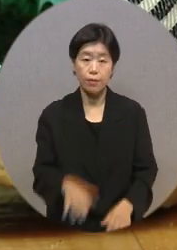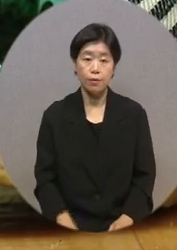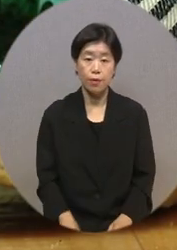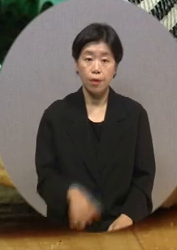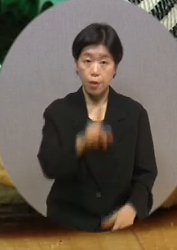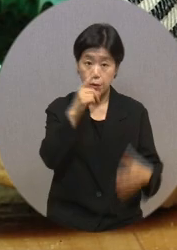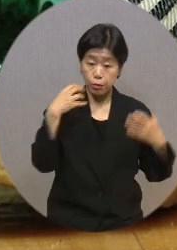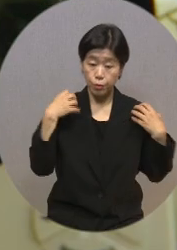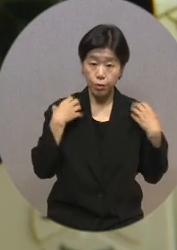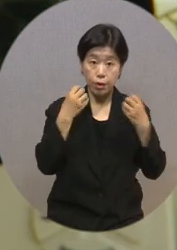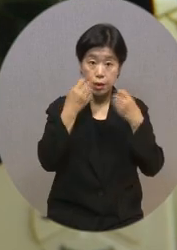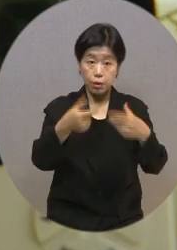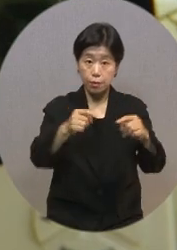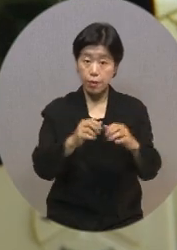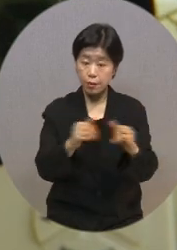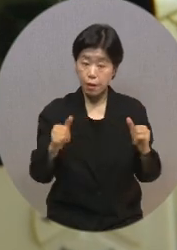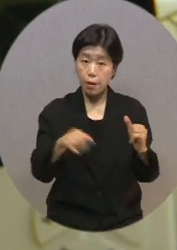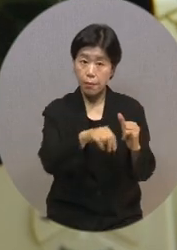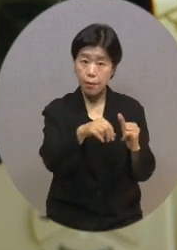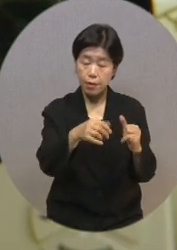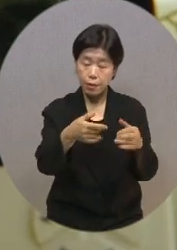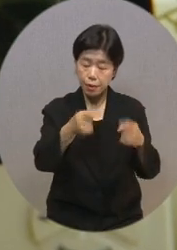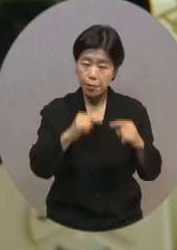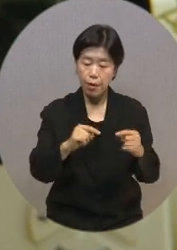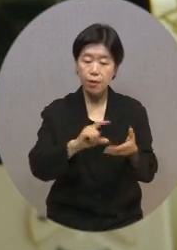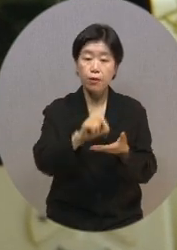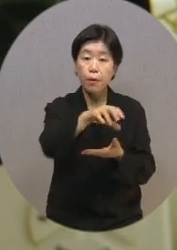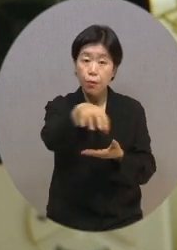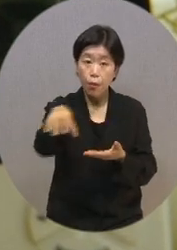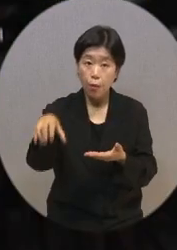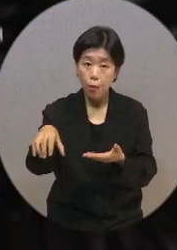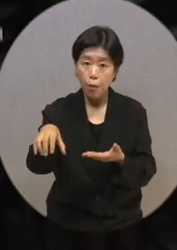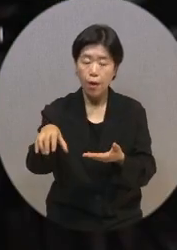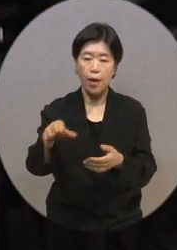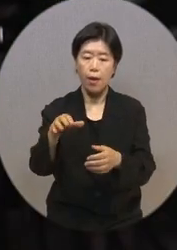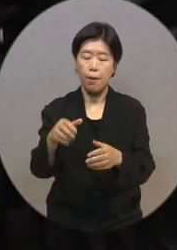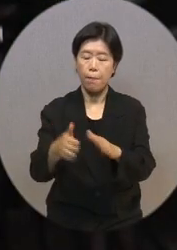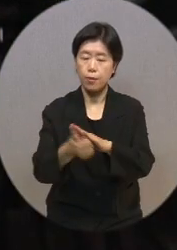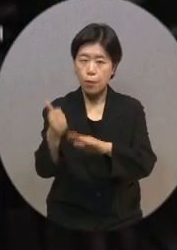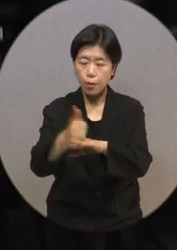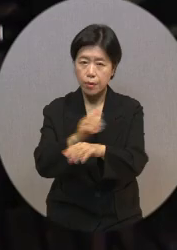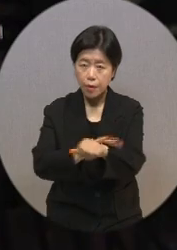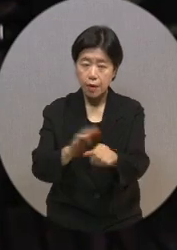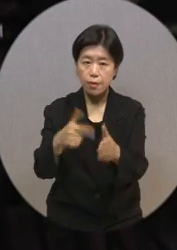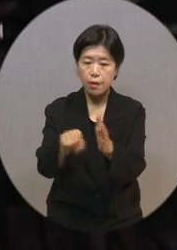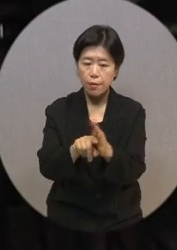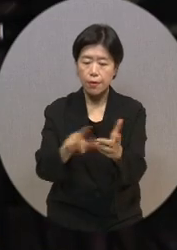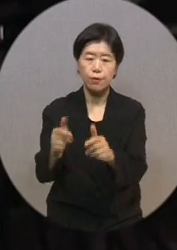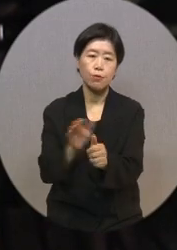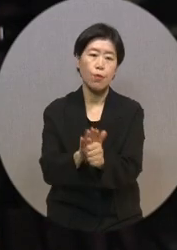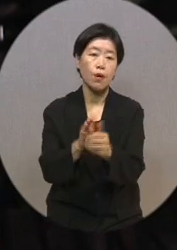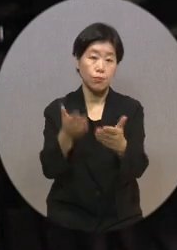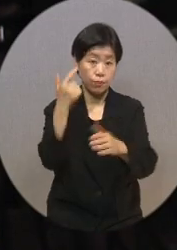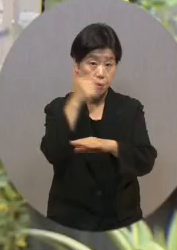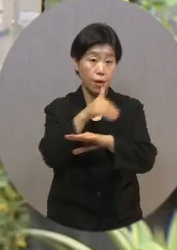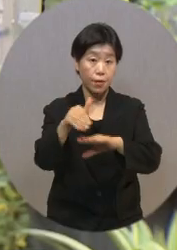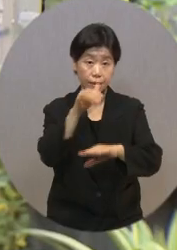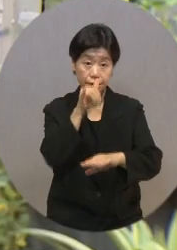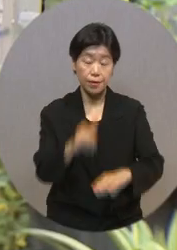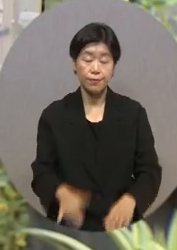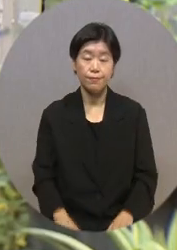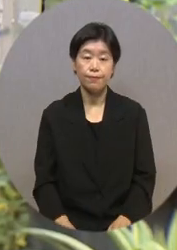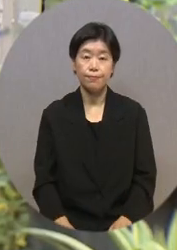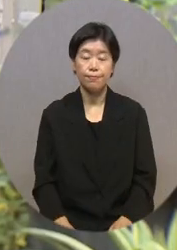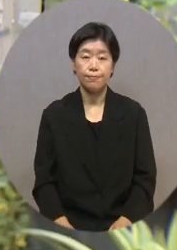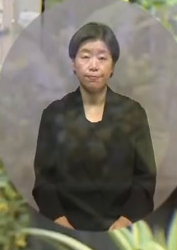신규 참여 지자체가 성공적으로 고독사 예방 사업을 추진할 수 있도록 컨설팅도 제공할 예정입니다 복지 T